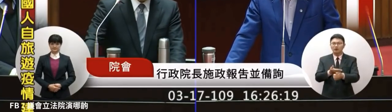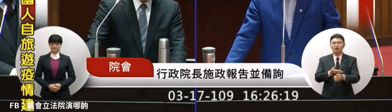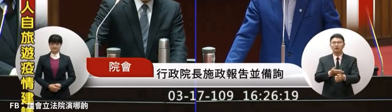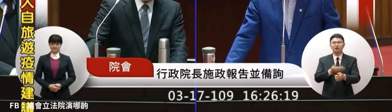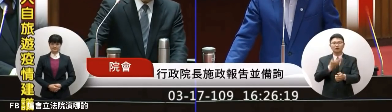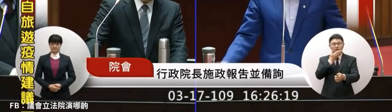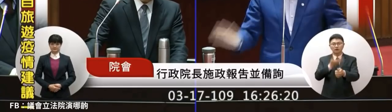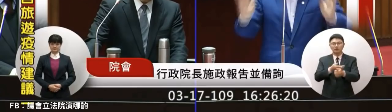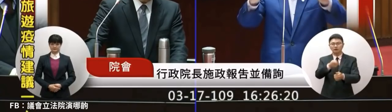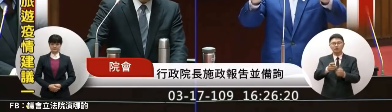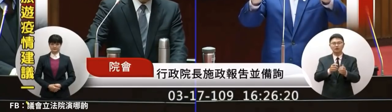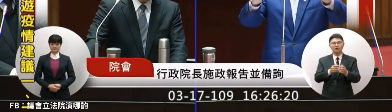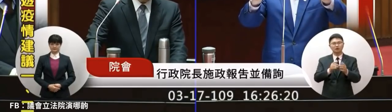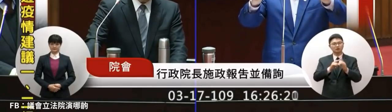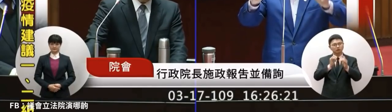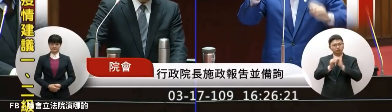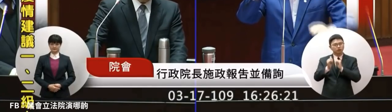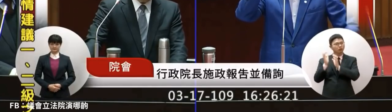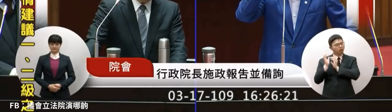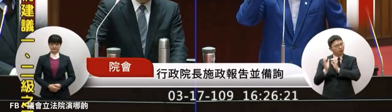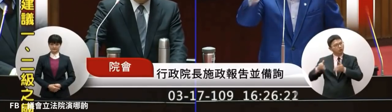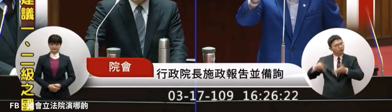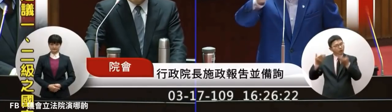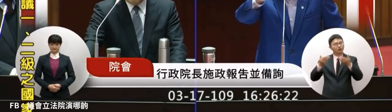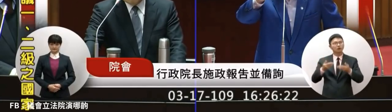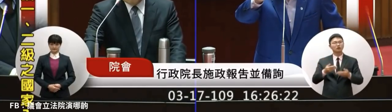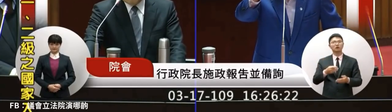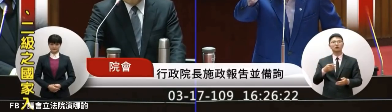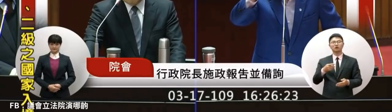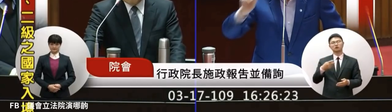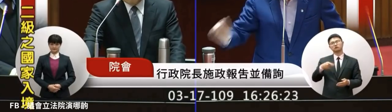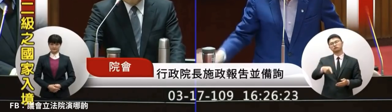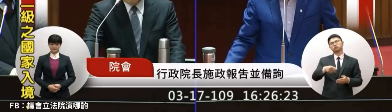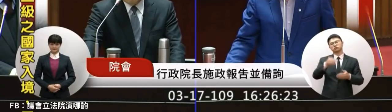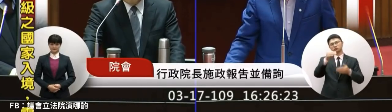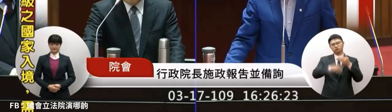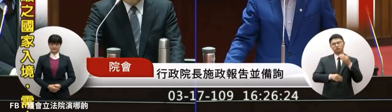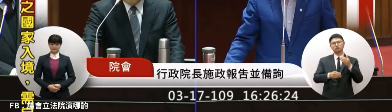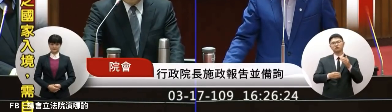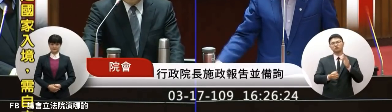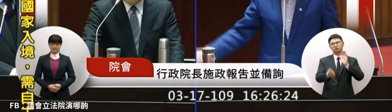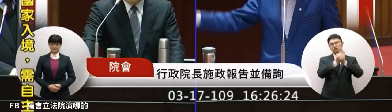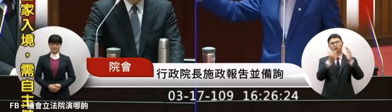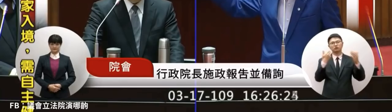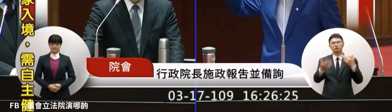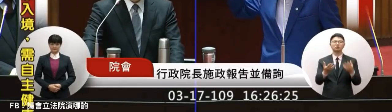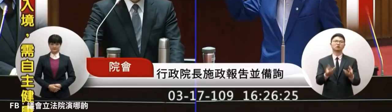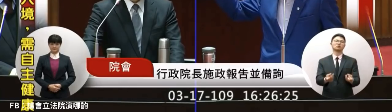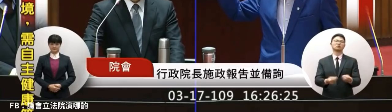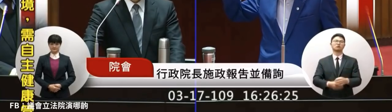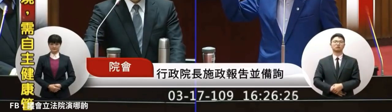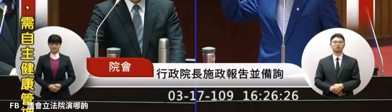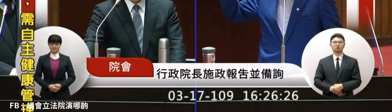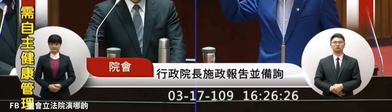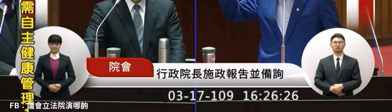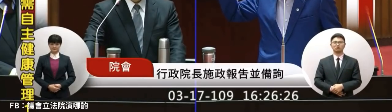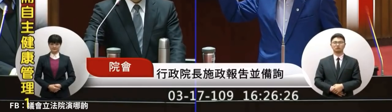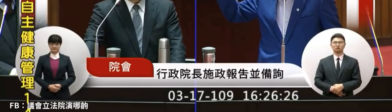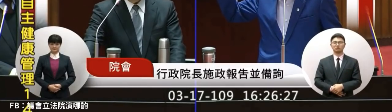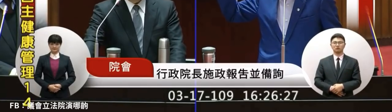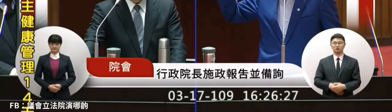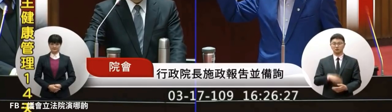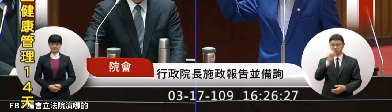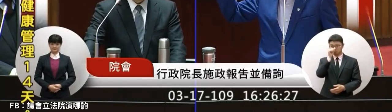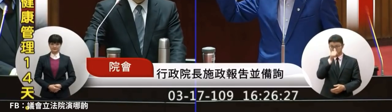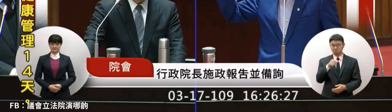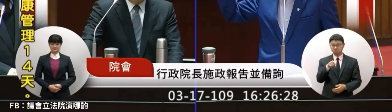租税的负担，很好，但是。标准就是没有把它讲出来，尤其是针对这三